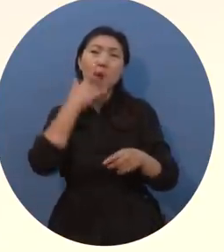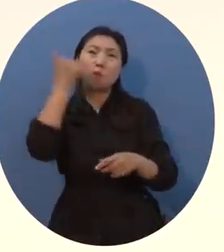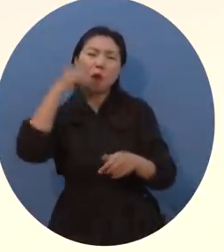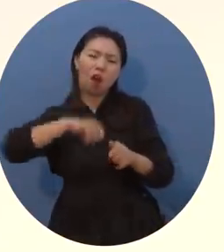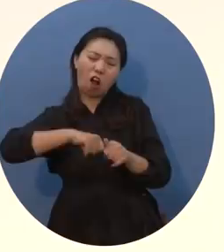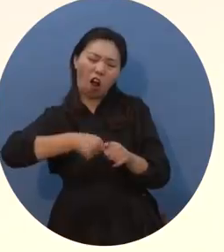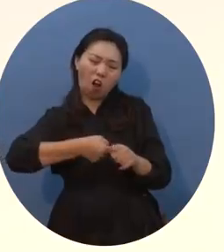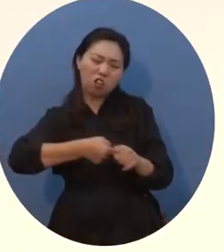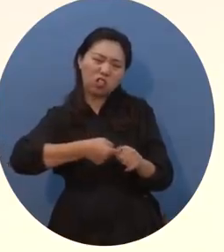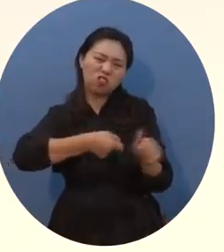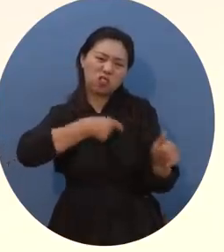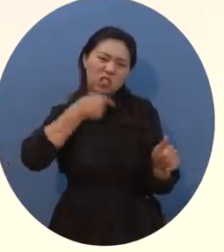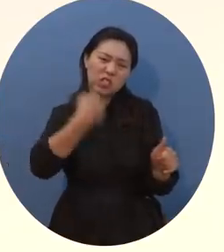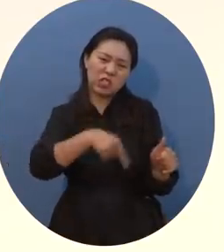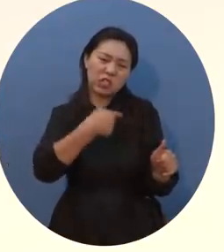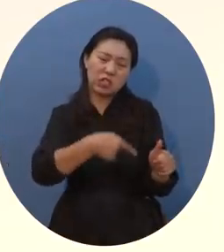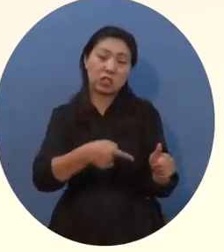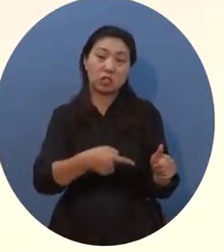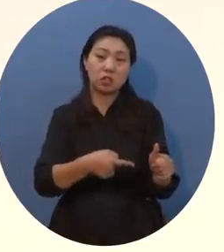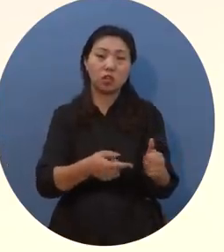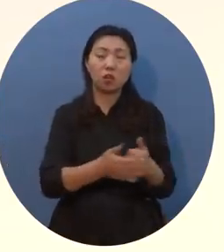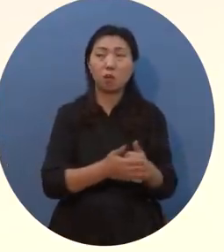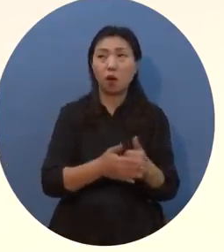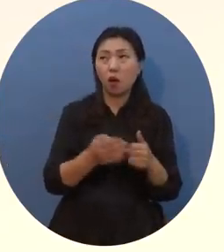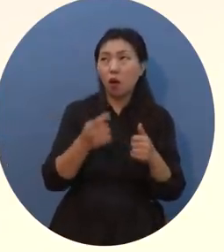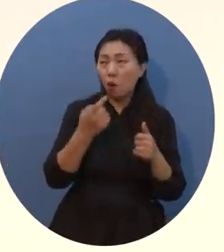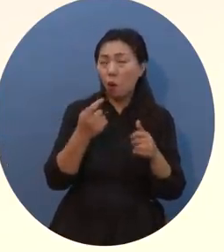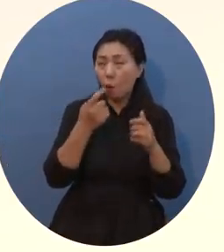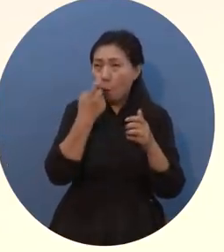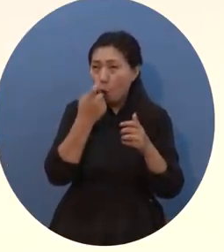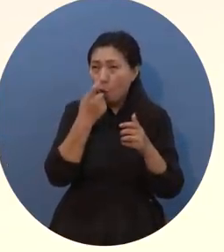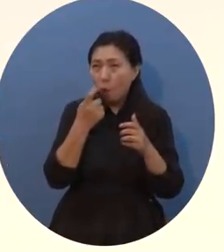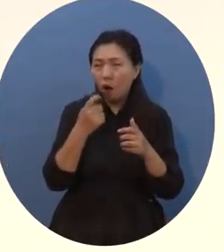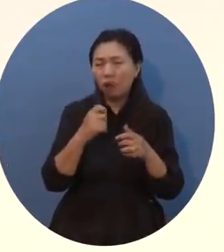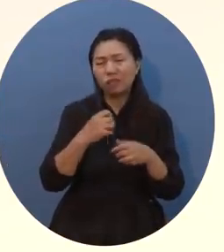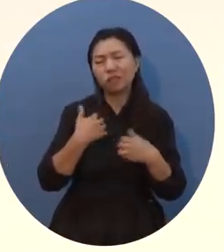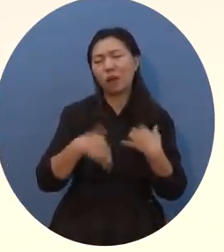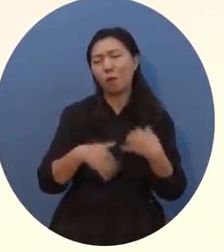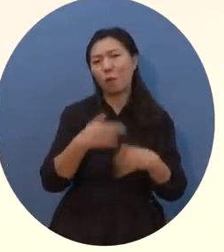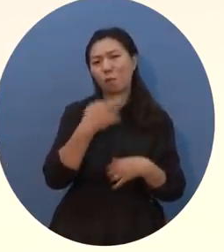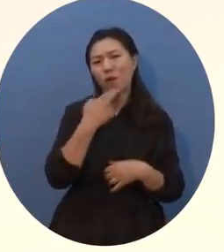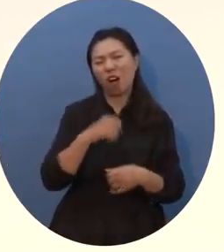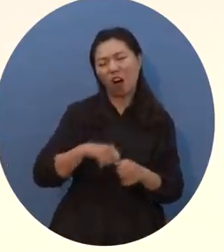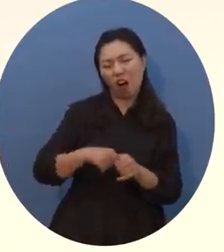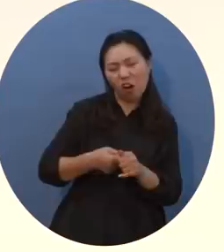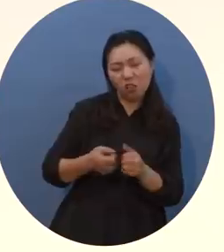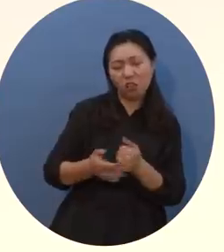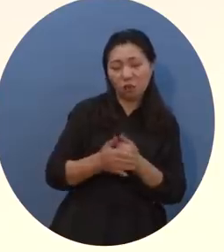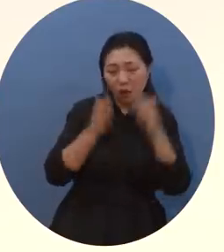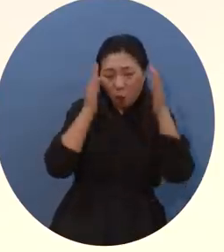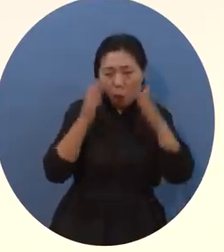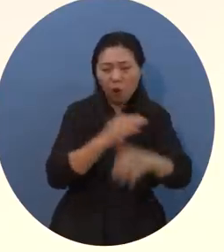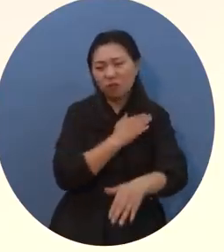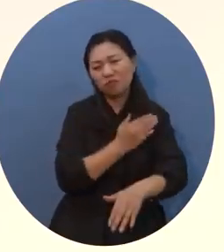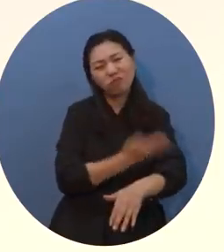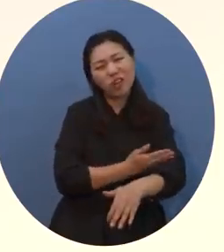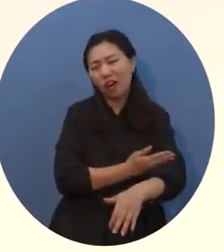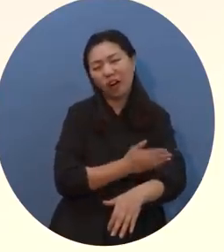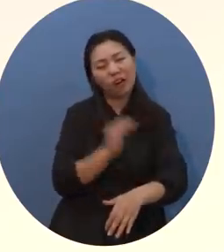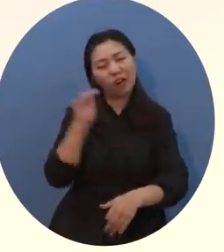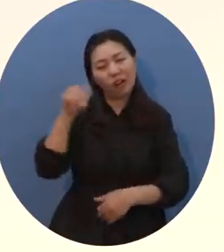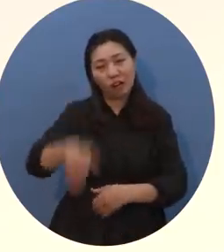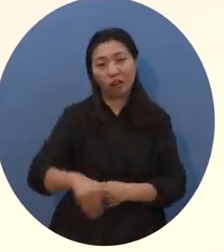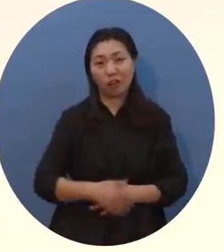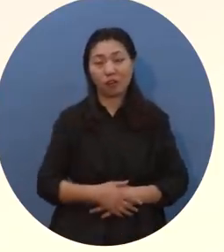강제로 시키지 않습니다. 그 공부가 재미가 없죠. 억지로 하니까 학습 효과가 떨어질 수밖에 없지 않느냐.